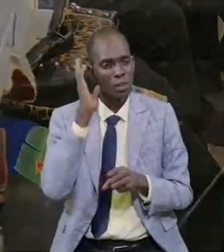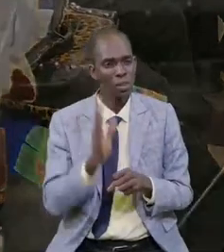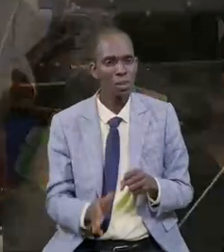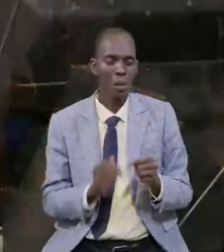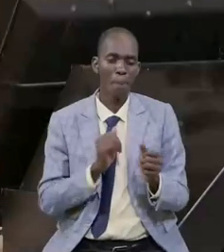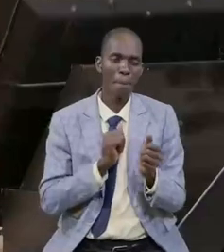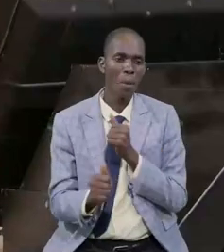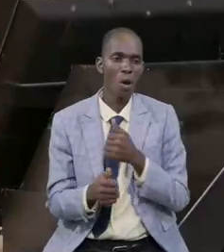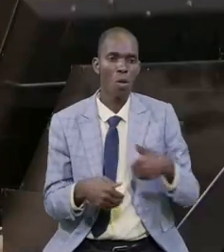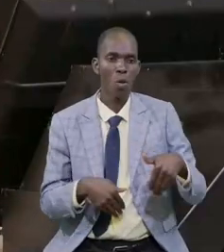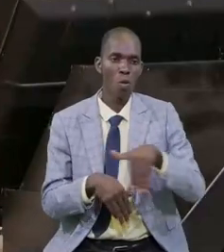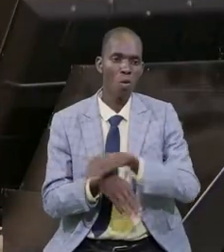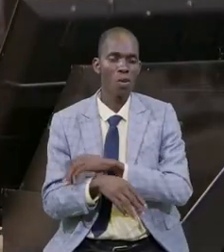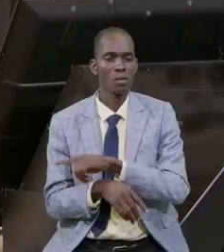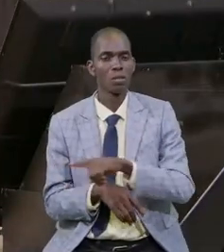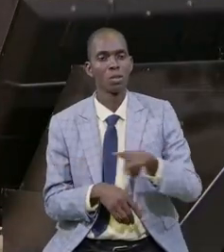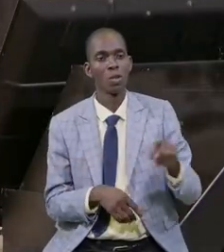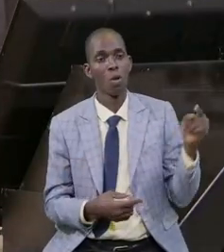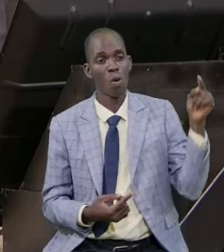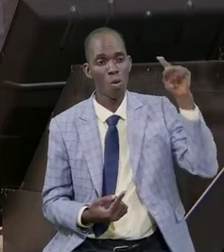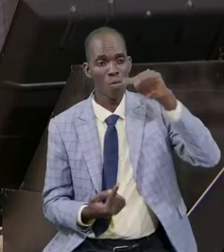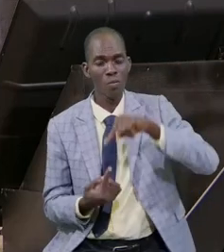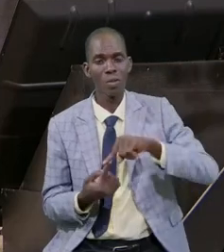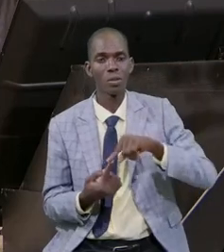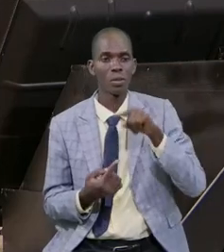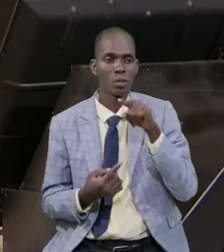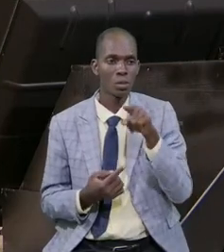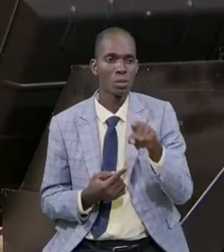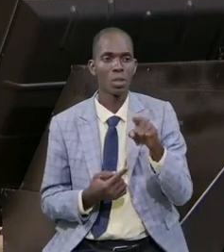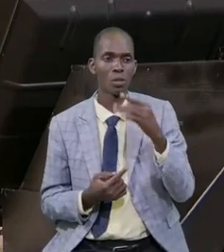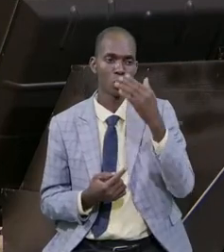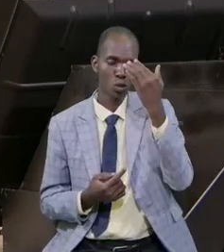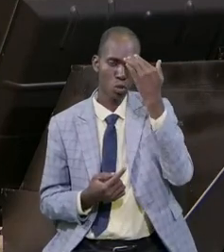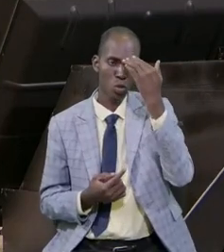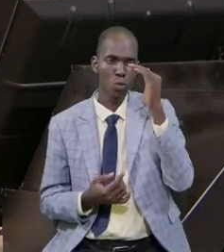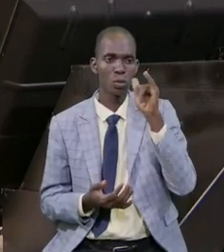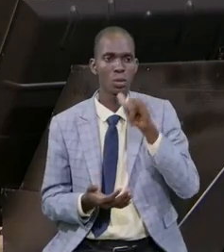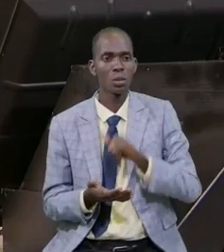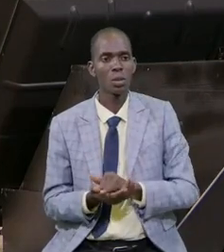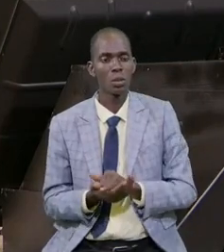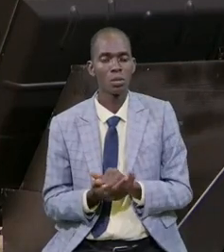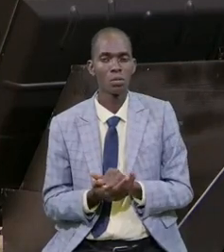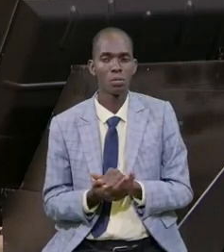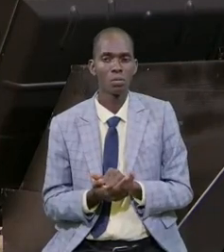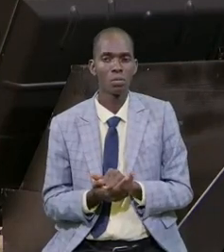cette année et sept ans passeront sur toi. Jusqu'à ce que tu saches